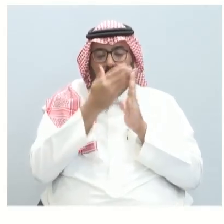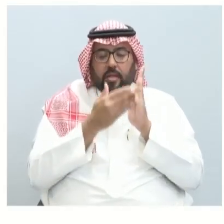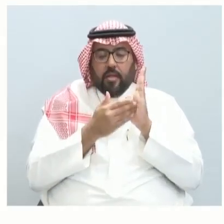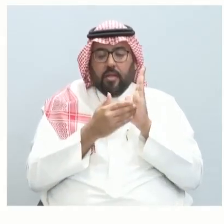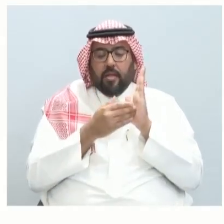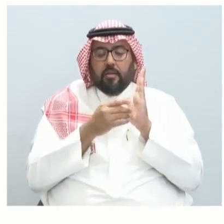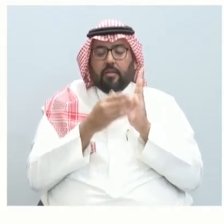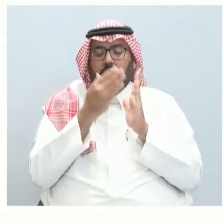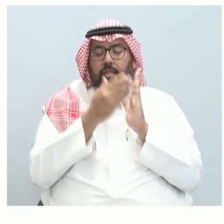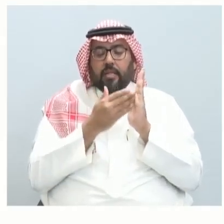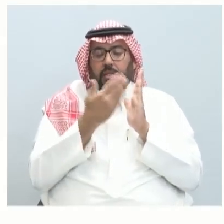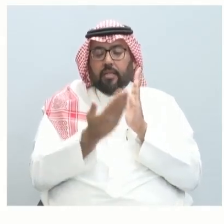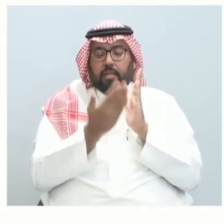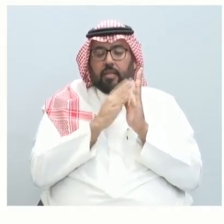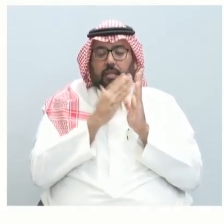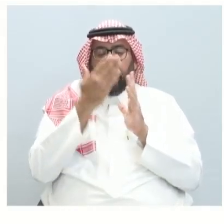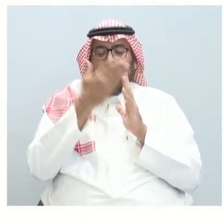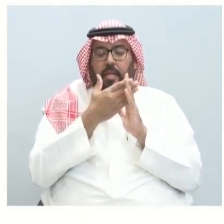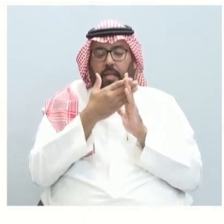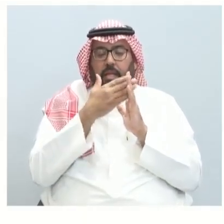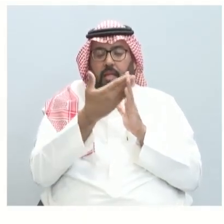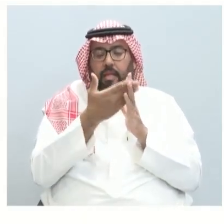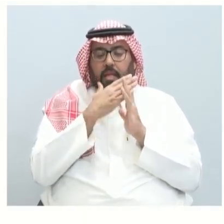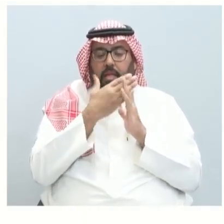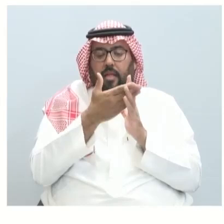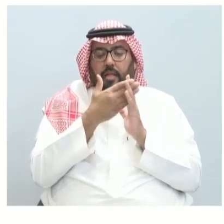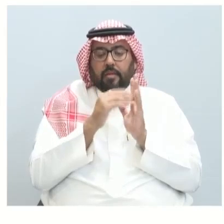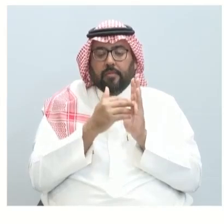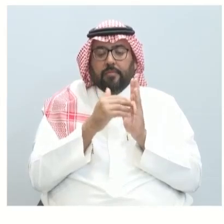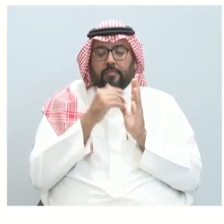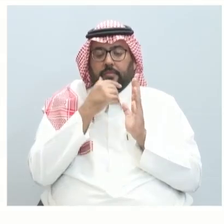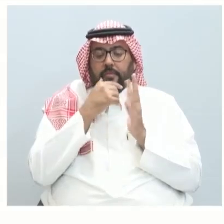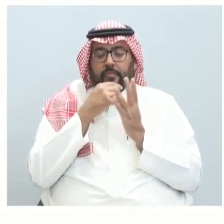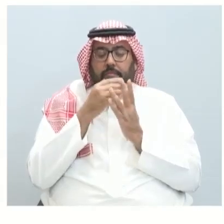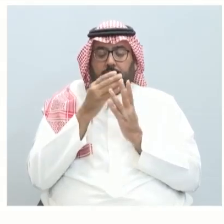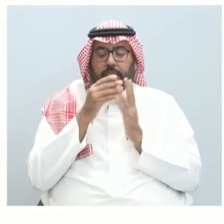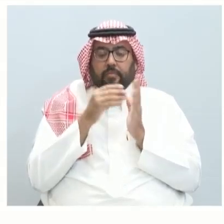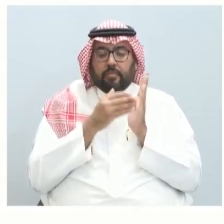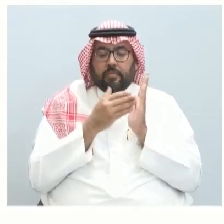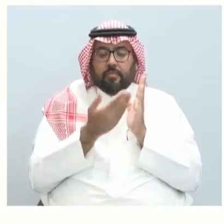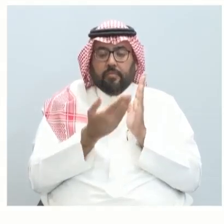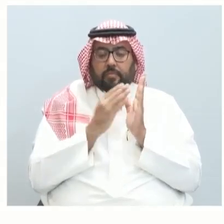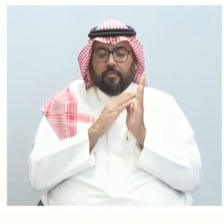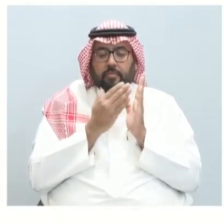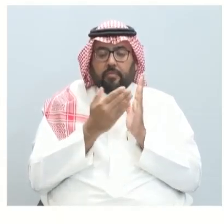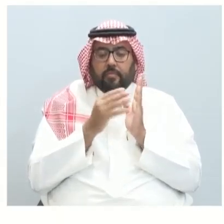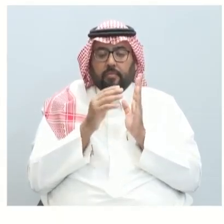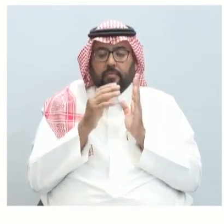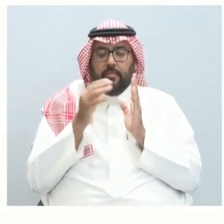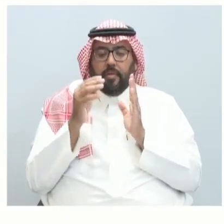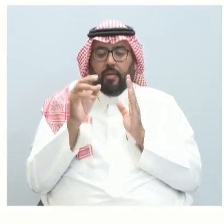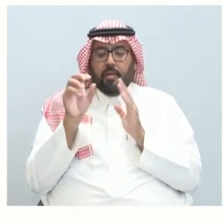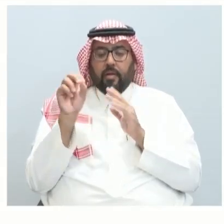عليها القطر نريد نصفه ابنائي بناتي اربعه عشر سنتيمترا اذا نصف كم سيكون نقول نصف القطر تقسيم